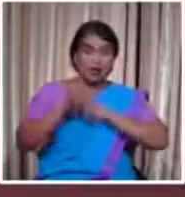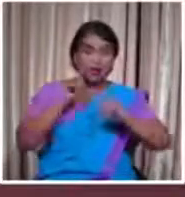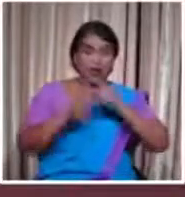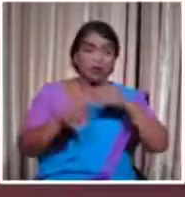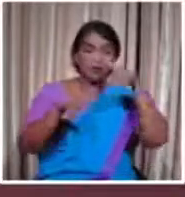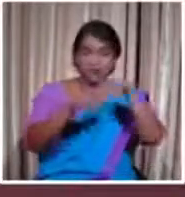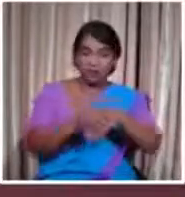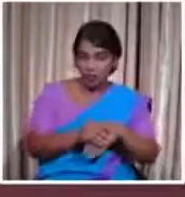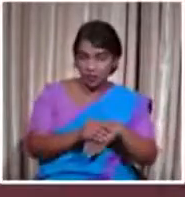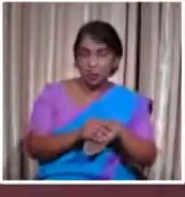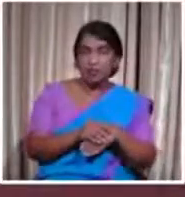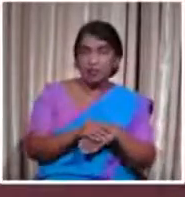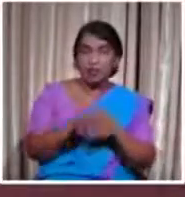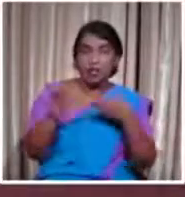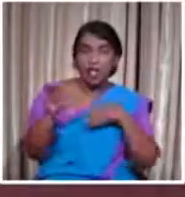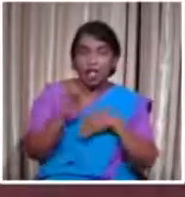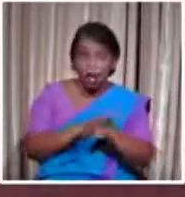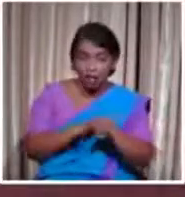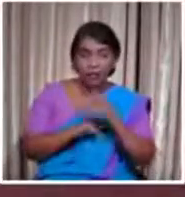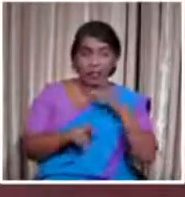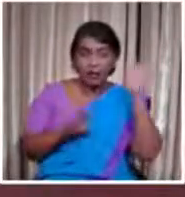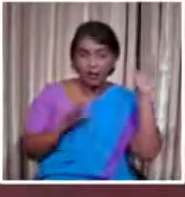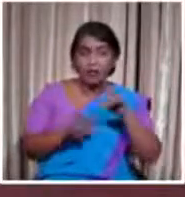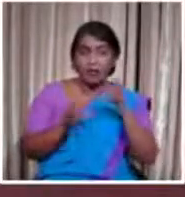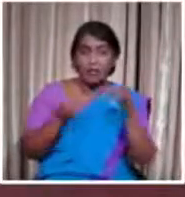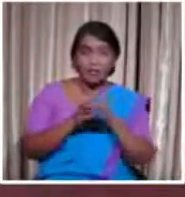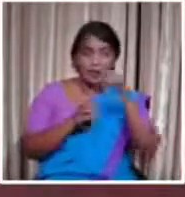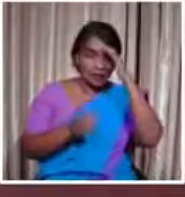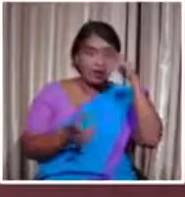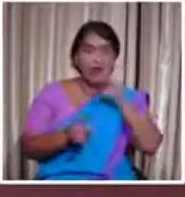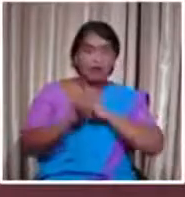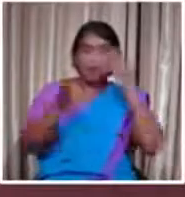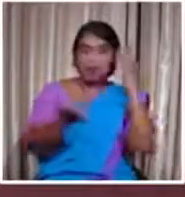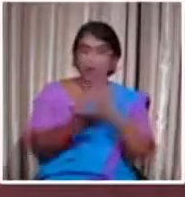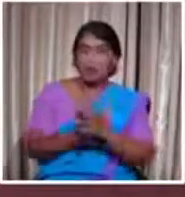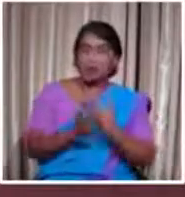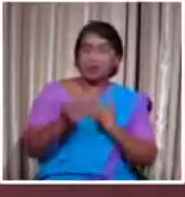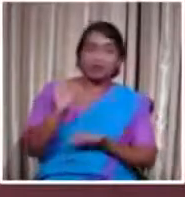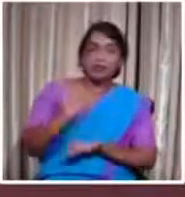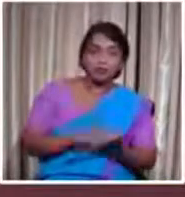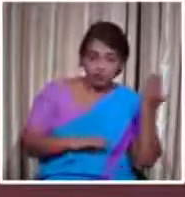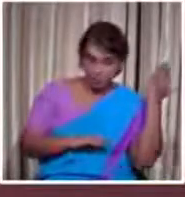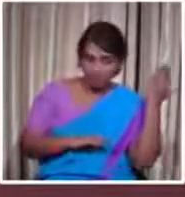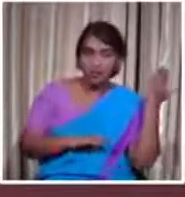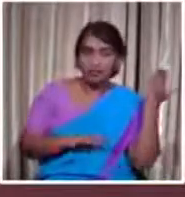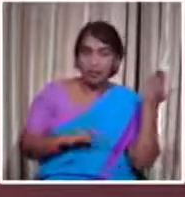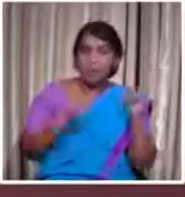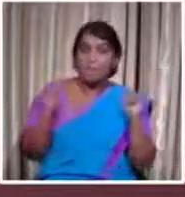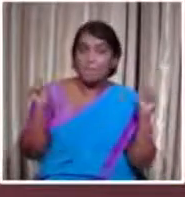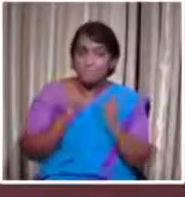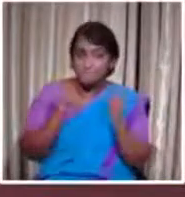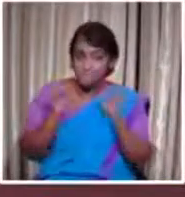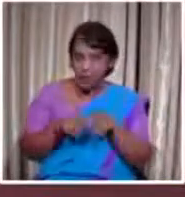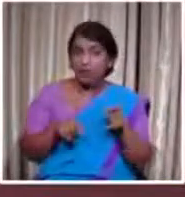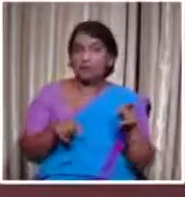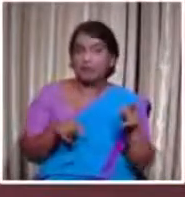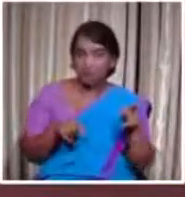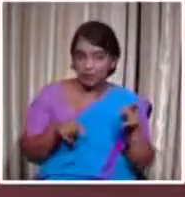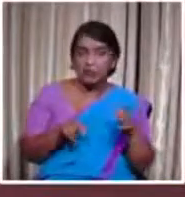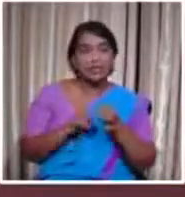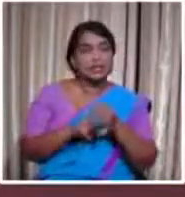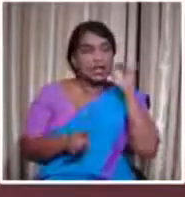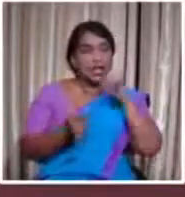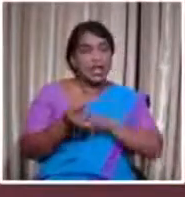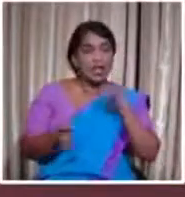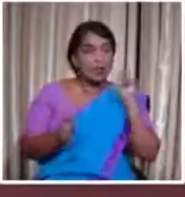තිබුණා. ඇතුළට එනවයි කිව්වම පක්ෂ නායකව රැස්වීම නවත්තලා එළියට ගියා. එහෙම බයක් තිබුණා. ජනාධිපති